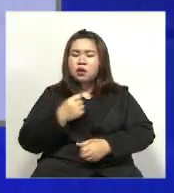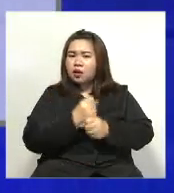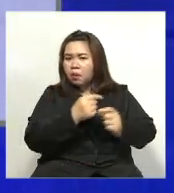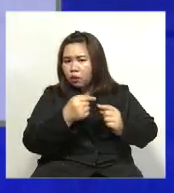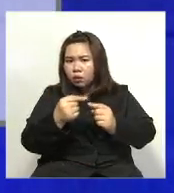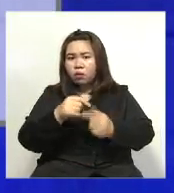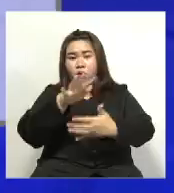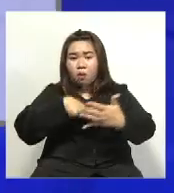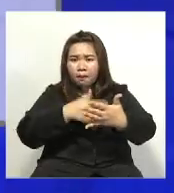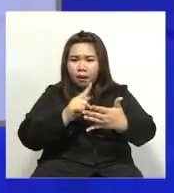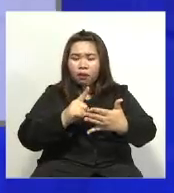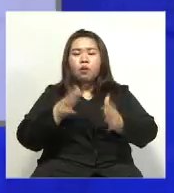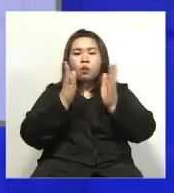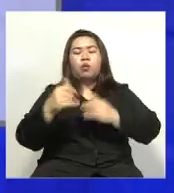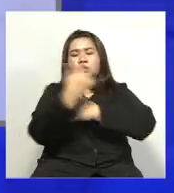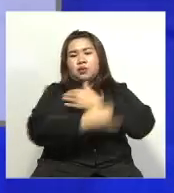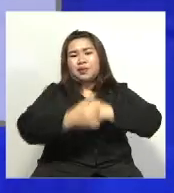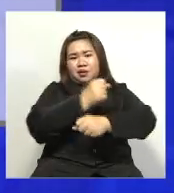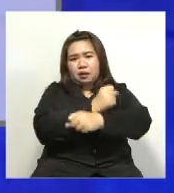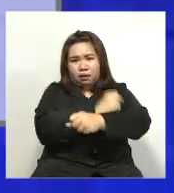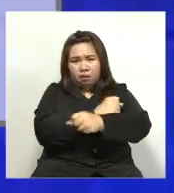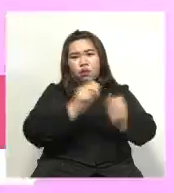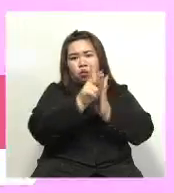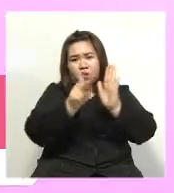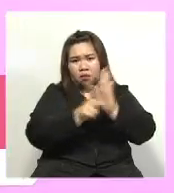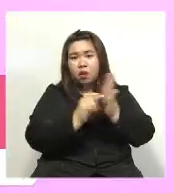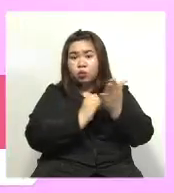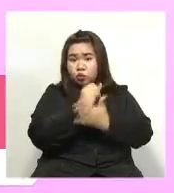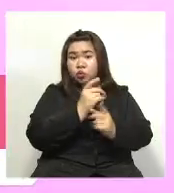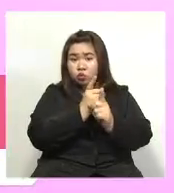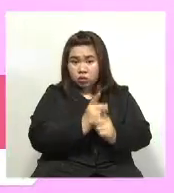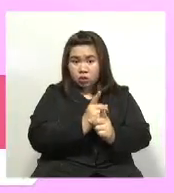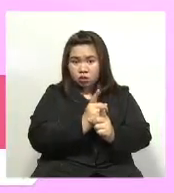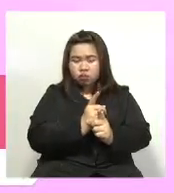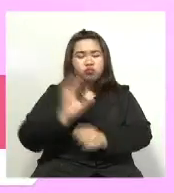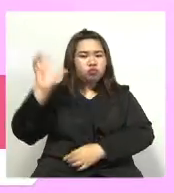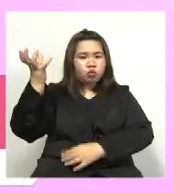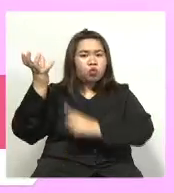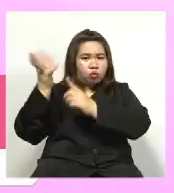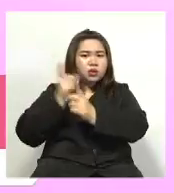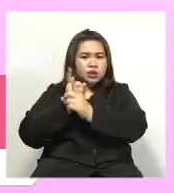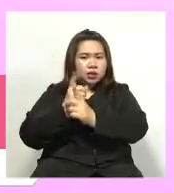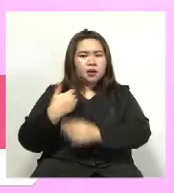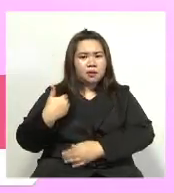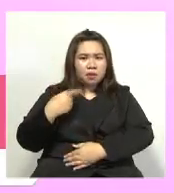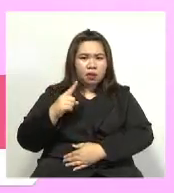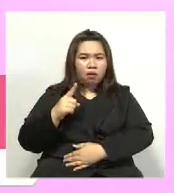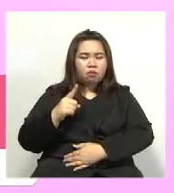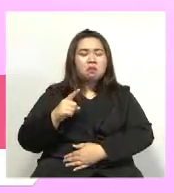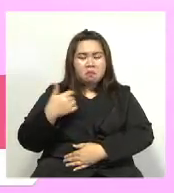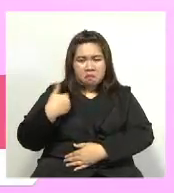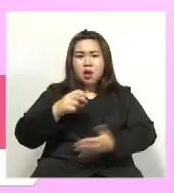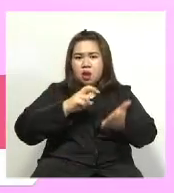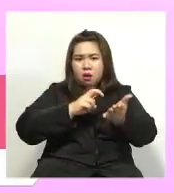างด้าวที่ทำงานประเทศไทยทุกคนได้ทำงานแบบถูกต้องตามกฎหมายเป็นไปตามหลักสากลโดยอยู่ระหว่างการผลักดันให้มีการรับร